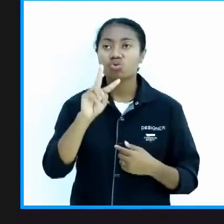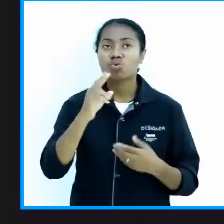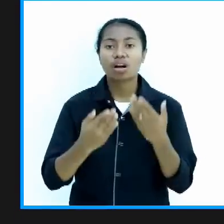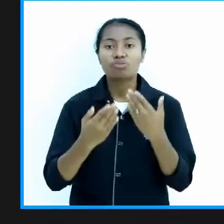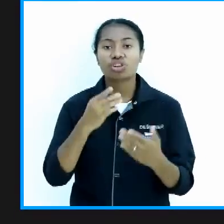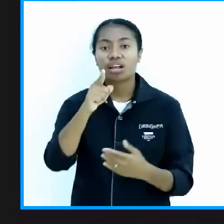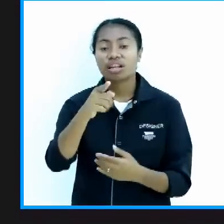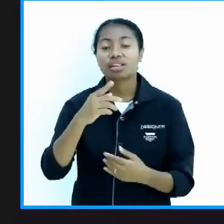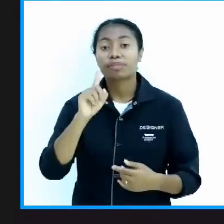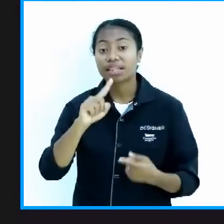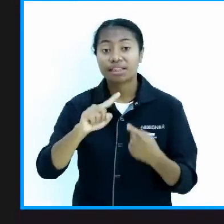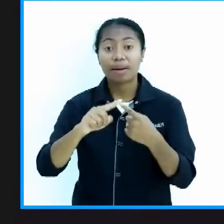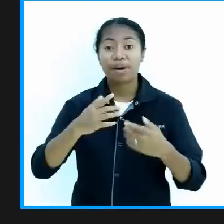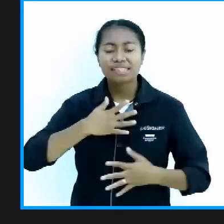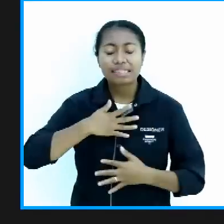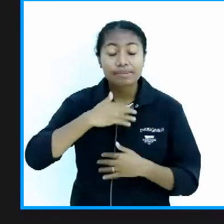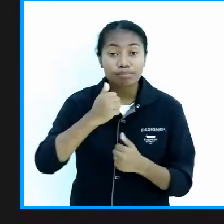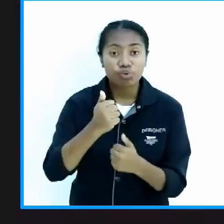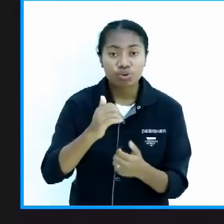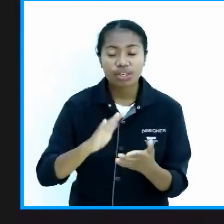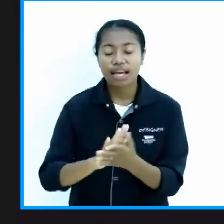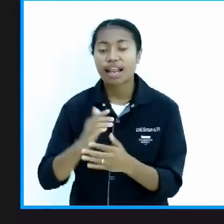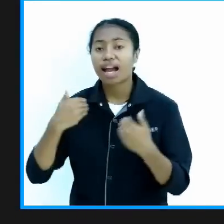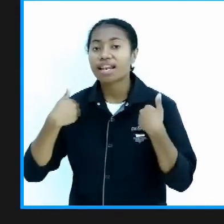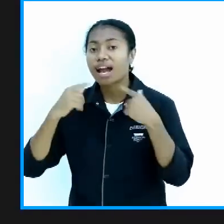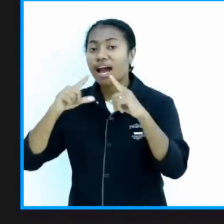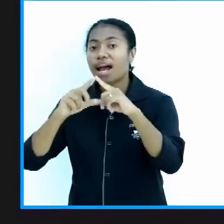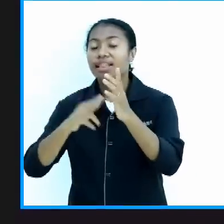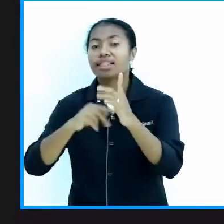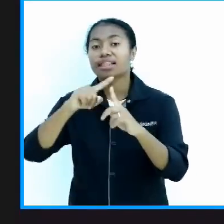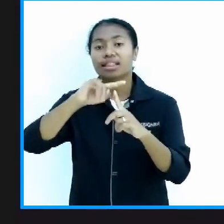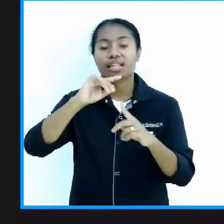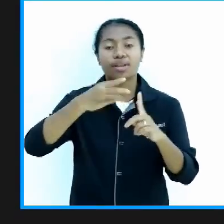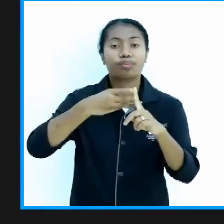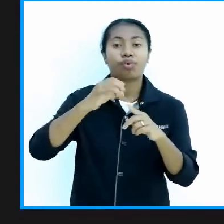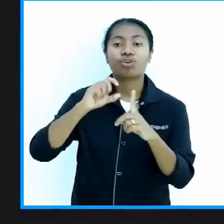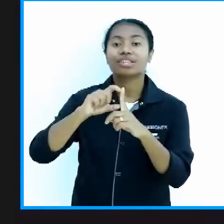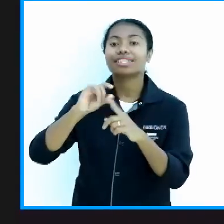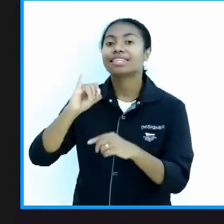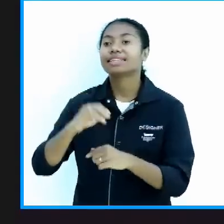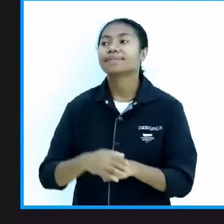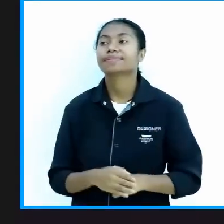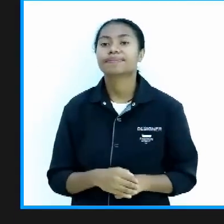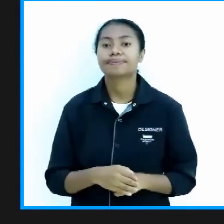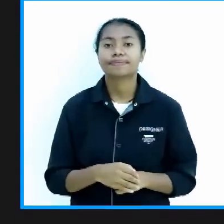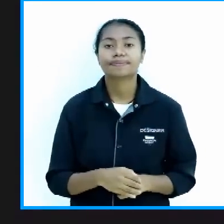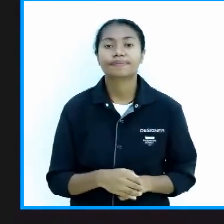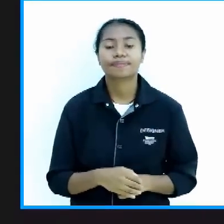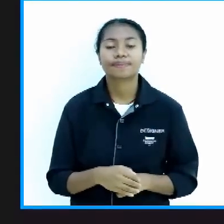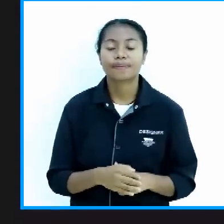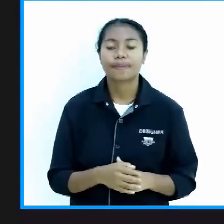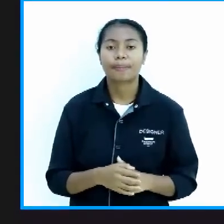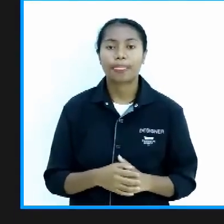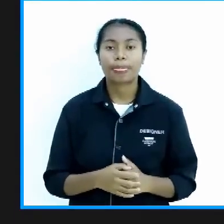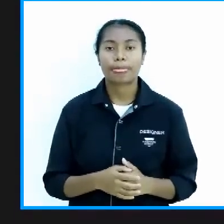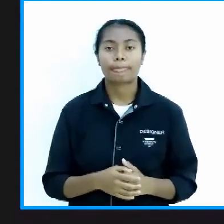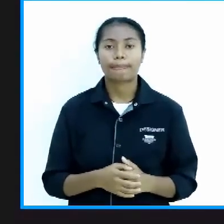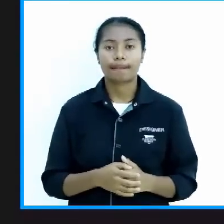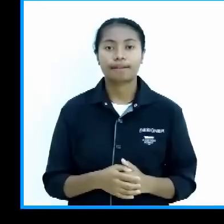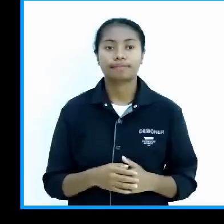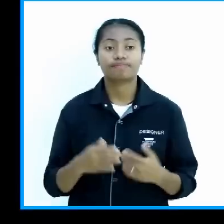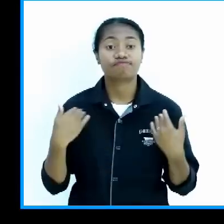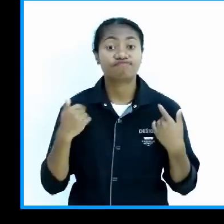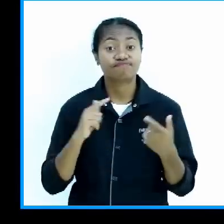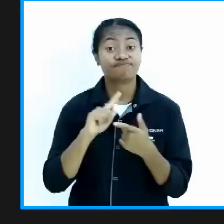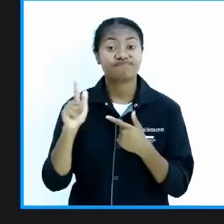dan membentuk antibodi. Jadi slide berikut. Nah, di slide berikut ini